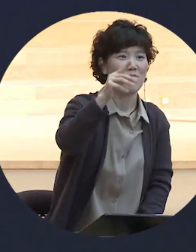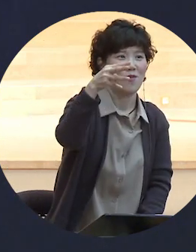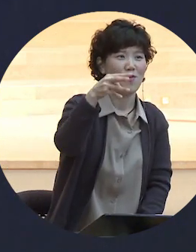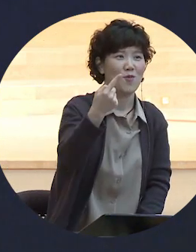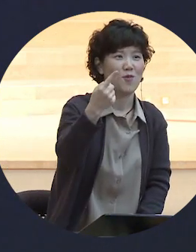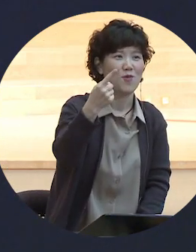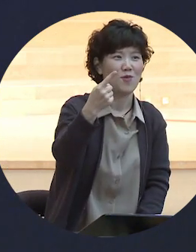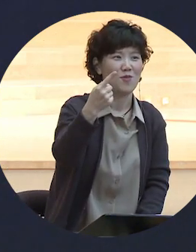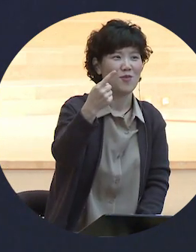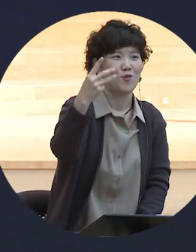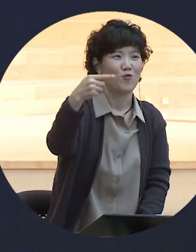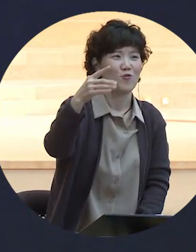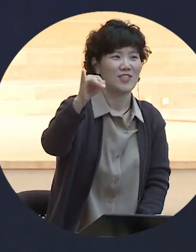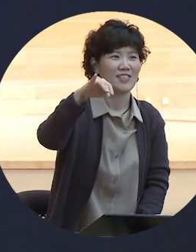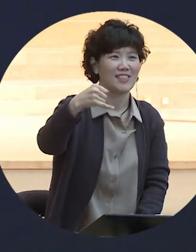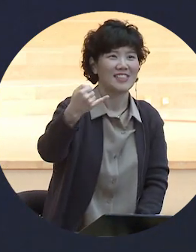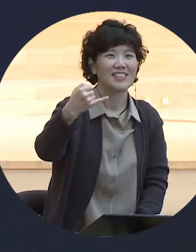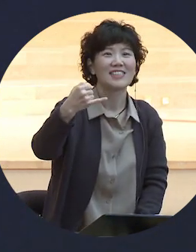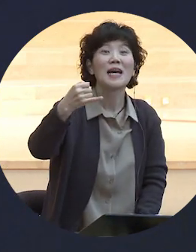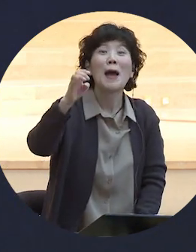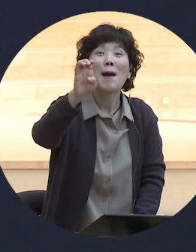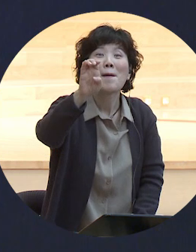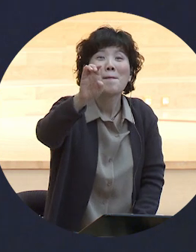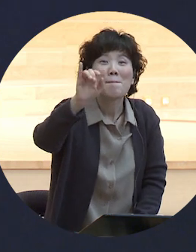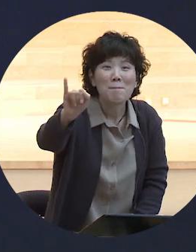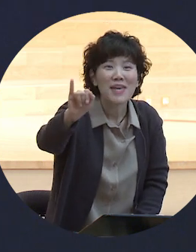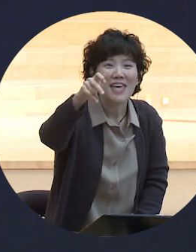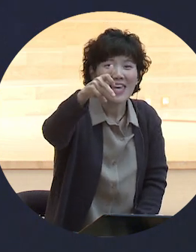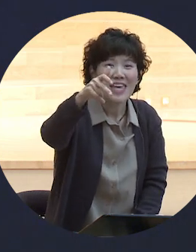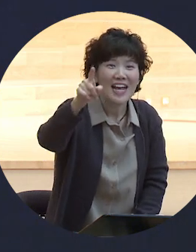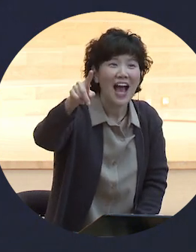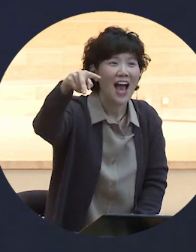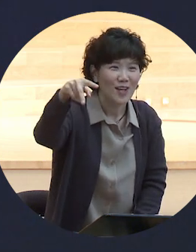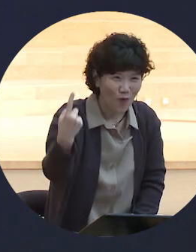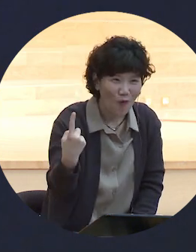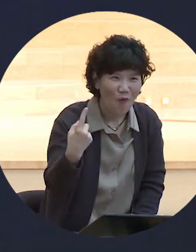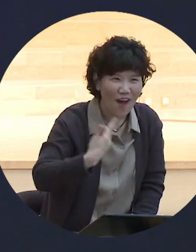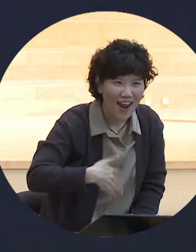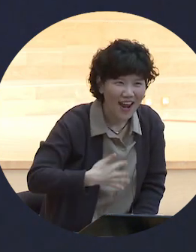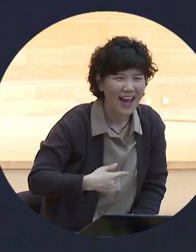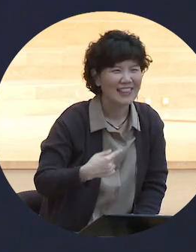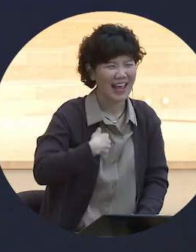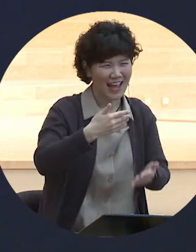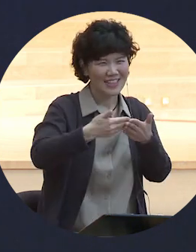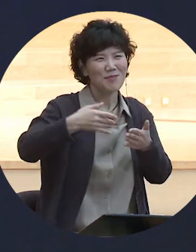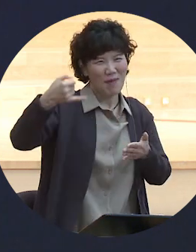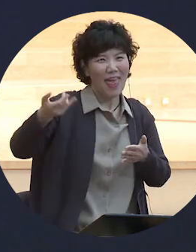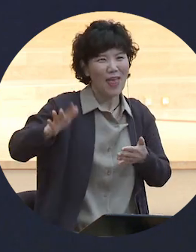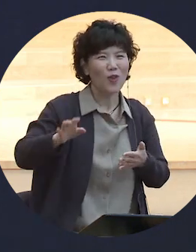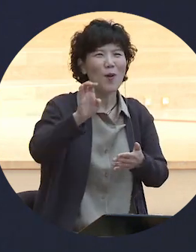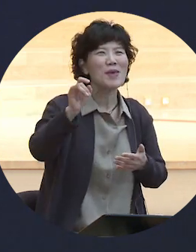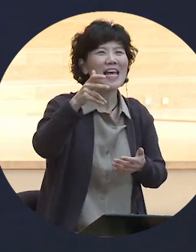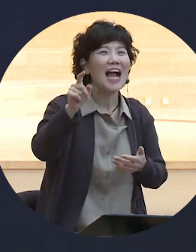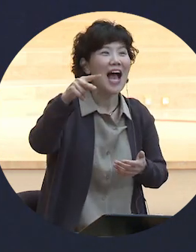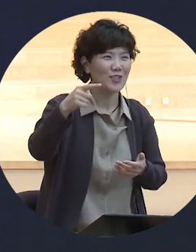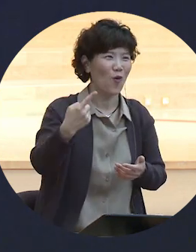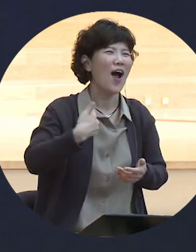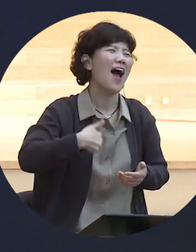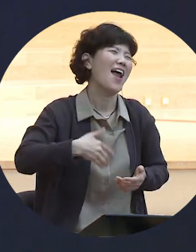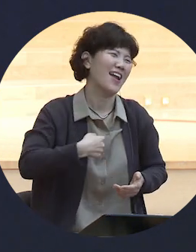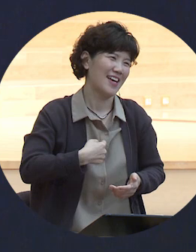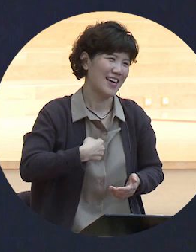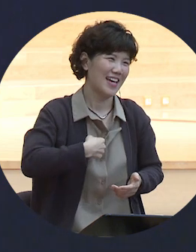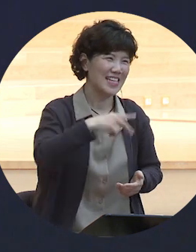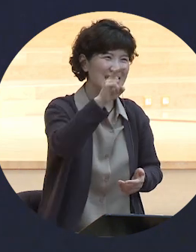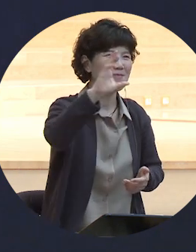피카소라고. 제가 그림을 아무리 몰라도 피카소를 모르진 않거든요. 제가 20세기 천재 화가를 제가 모르진